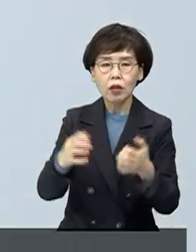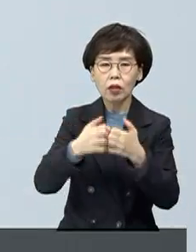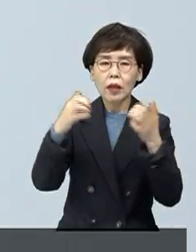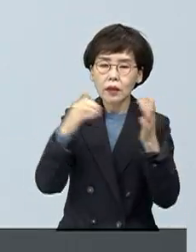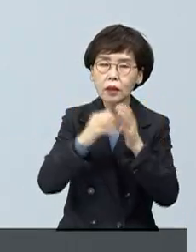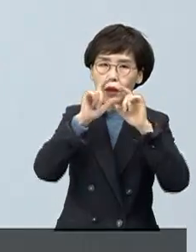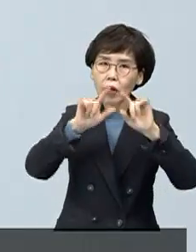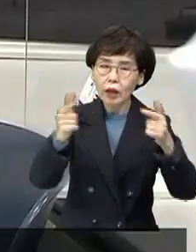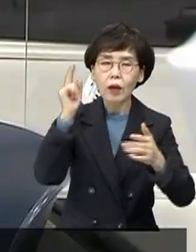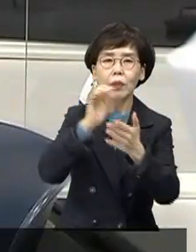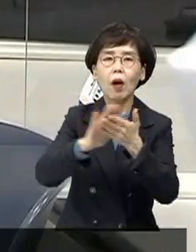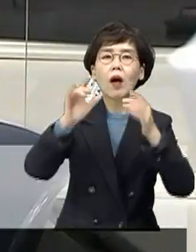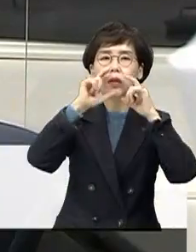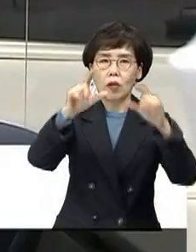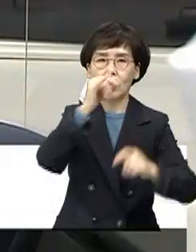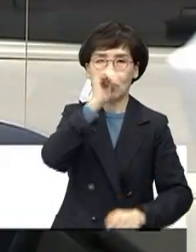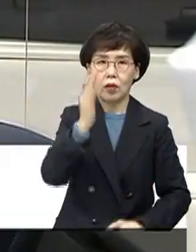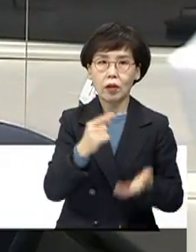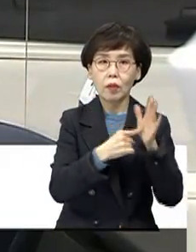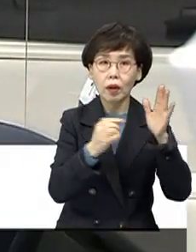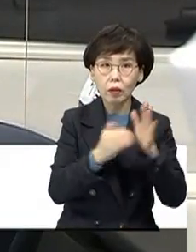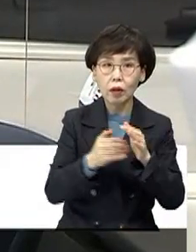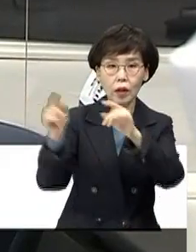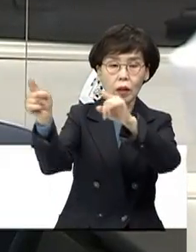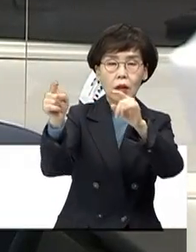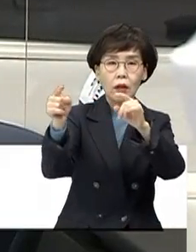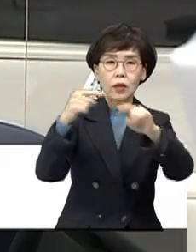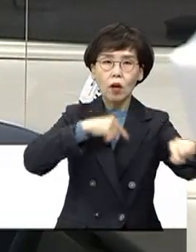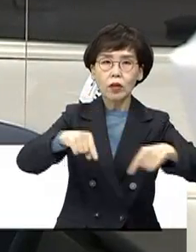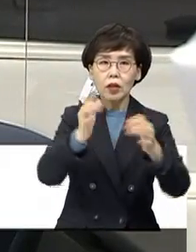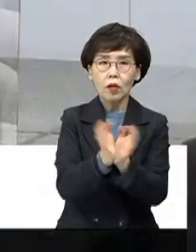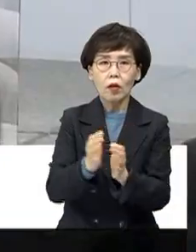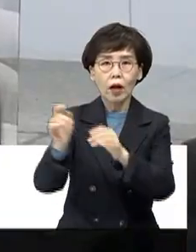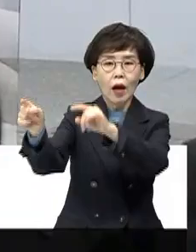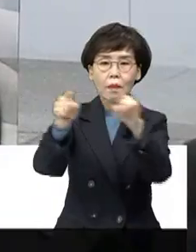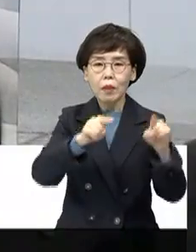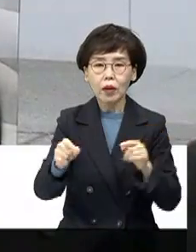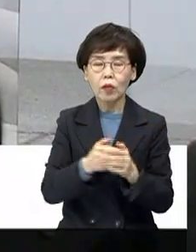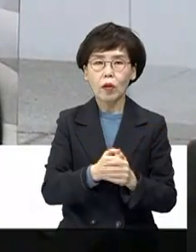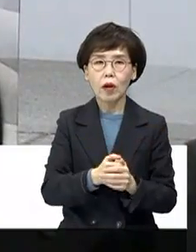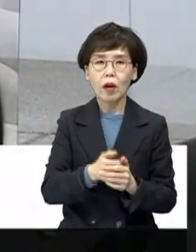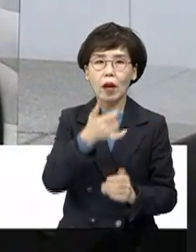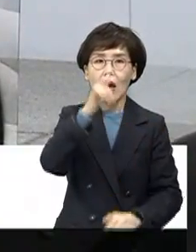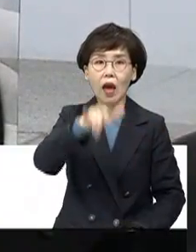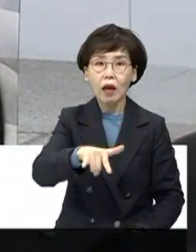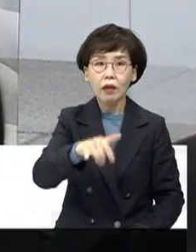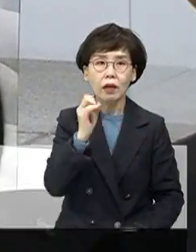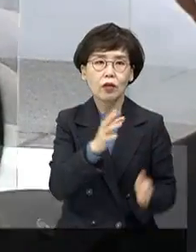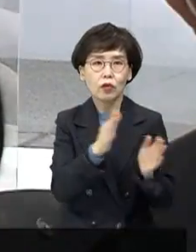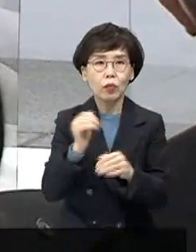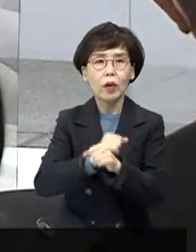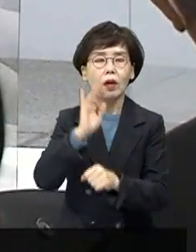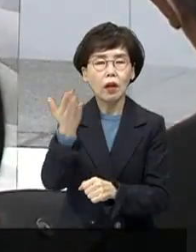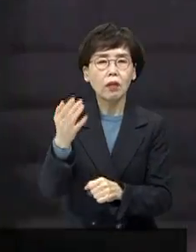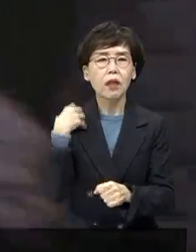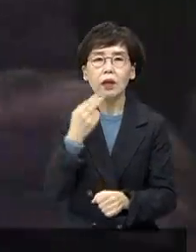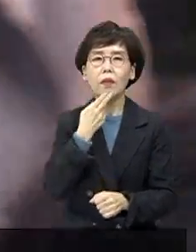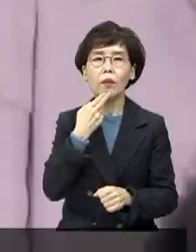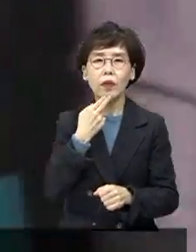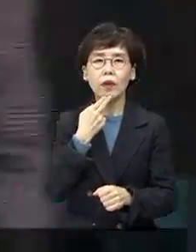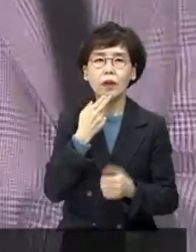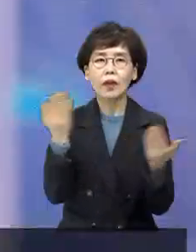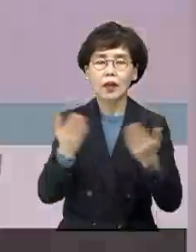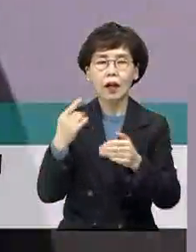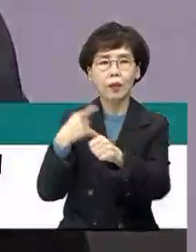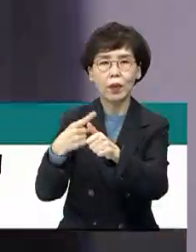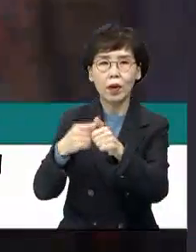강조했습니다. 또 정치권의 한반도 전술핵 재배치 언급은 무책임한 정치적 주장이라고 비판했습니다. 이 후보는 오전에